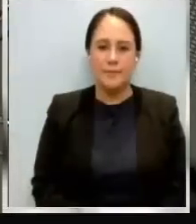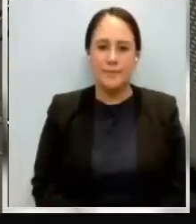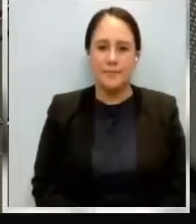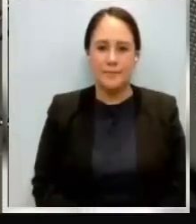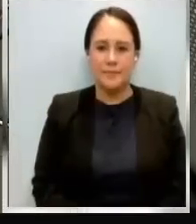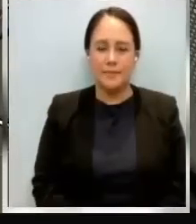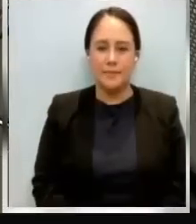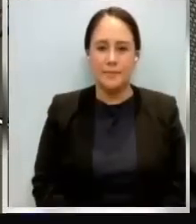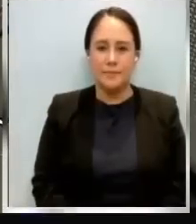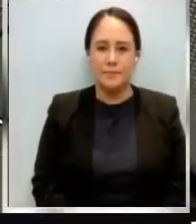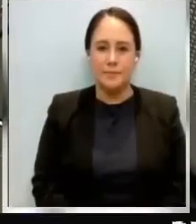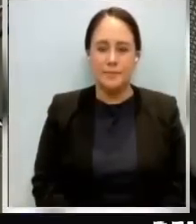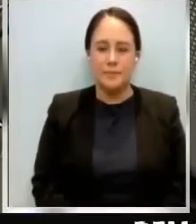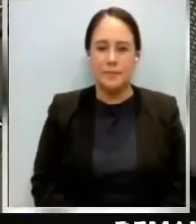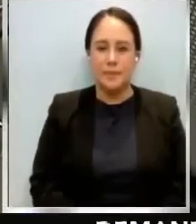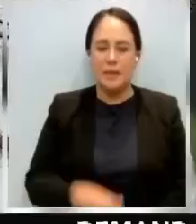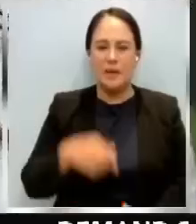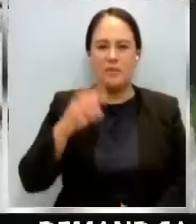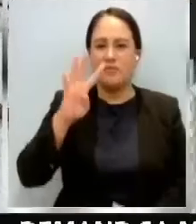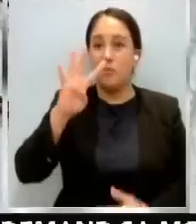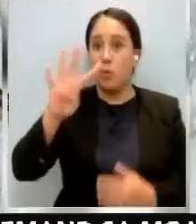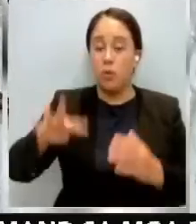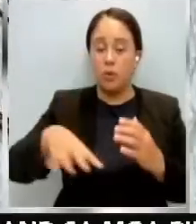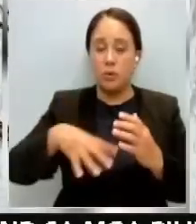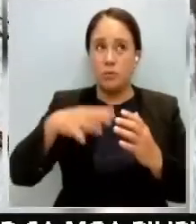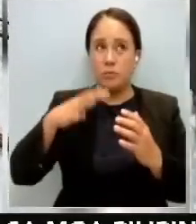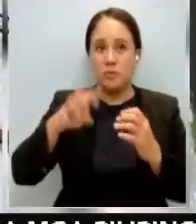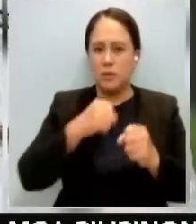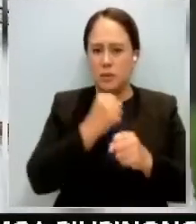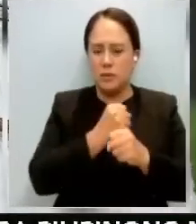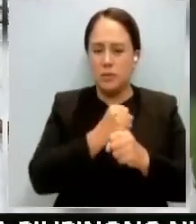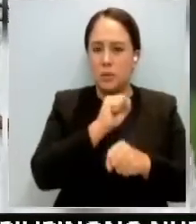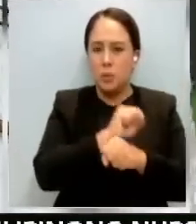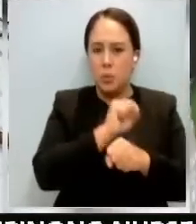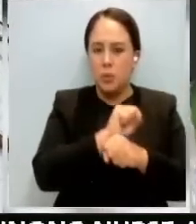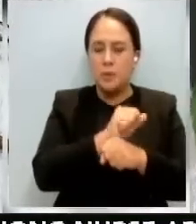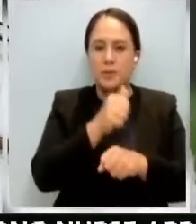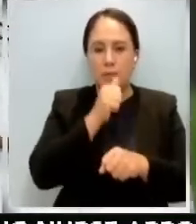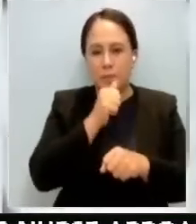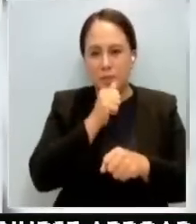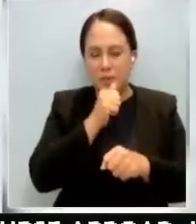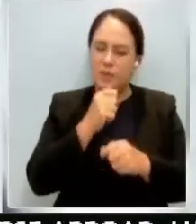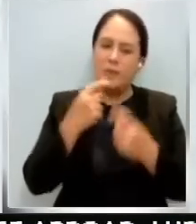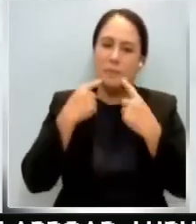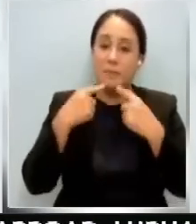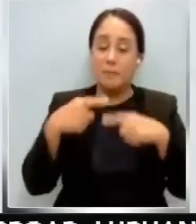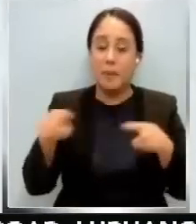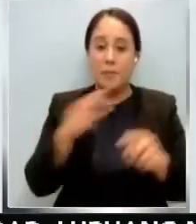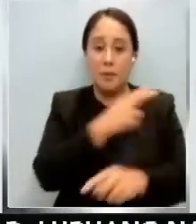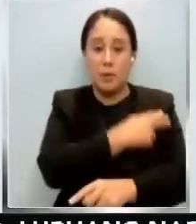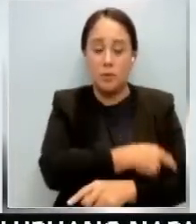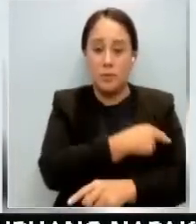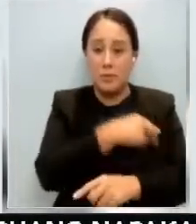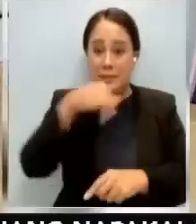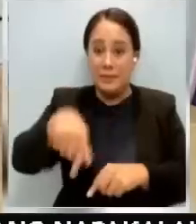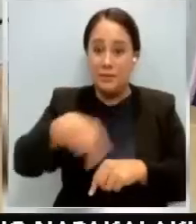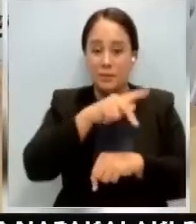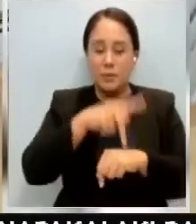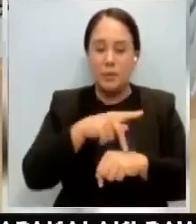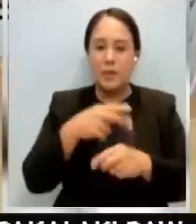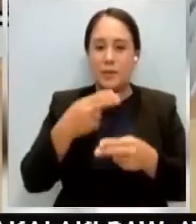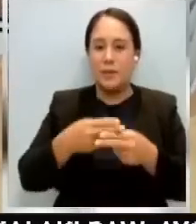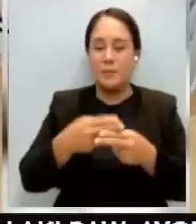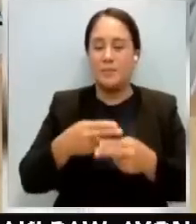Sa loob ng 4 taon, nakapagtrabaho na sa pribado at pampublikong ospital sa Pilipinas si Nurse Beauty.